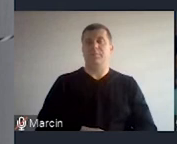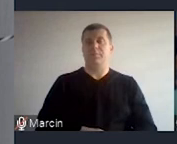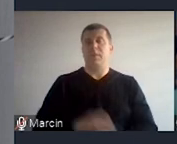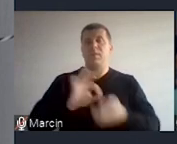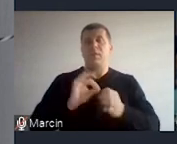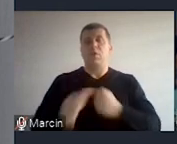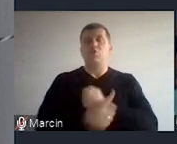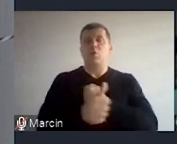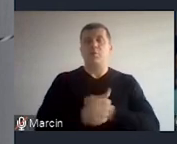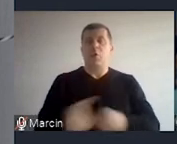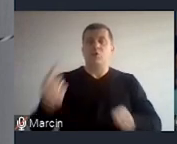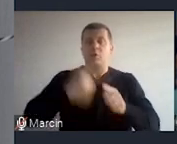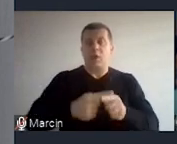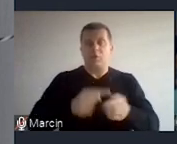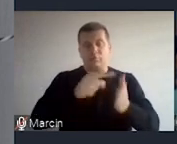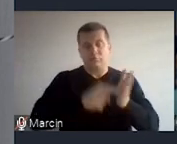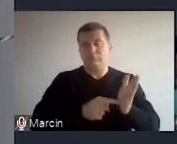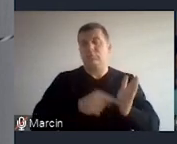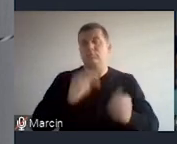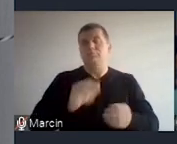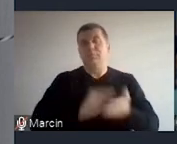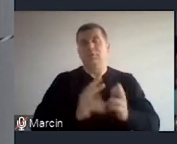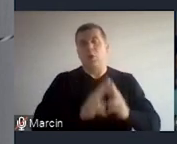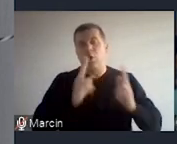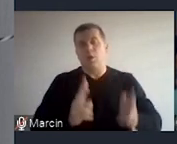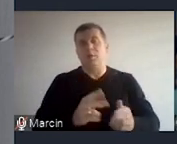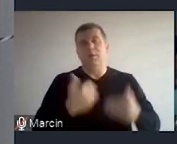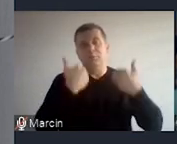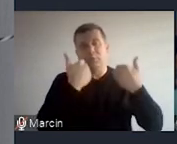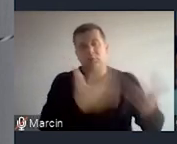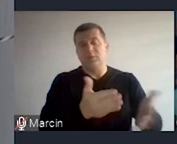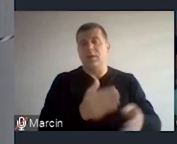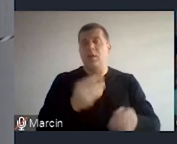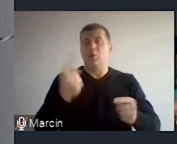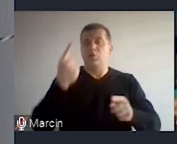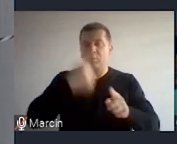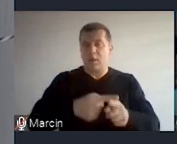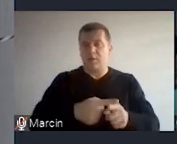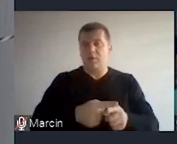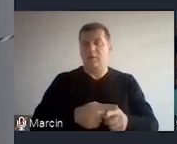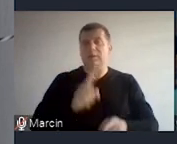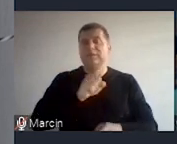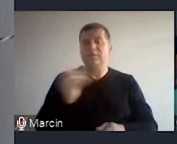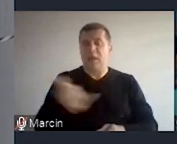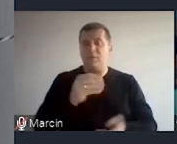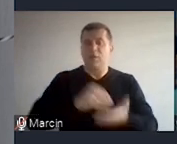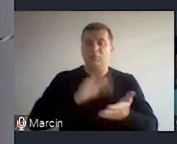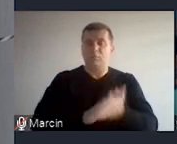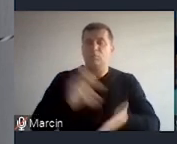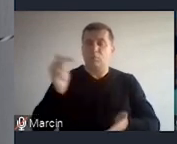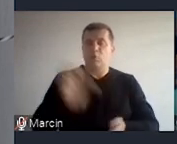nawet w dokumentacji dodatku, gdzie określam, że przyznaję pracownikowi dodatek, zawsze